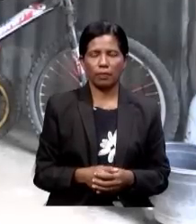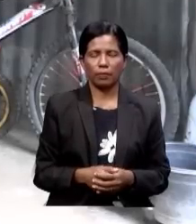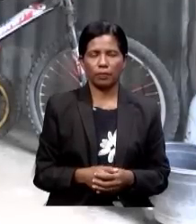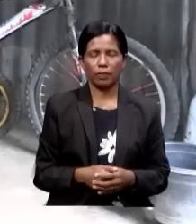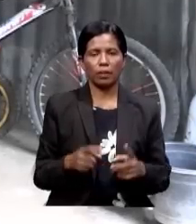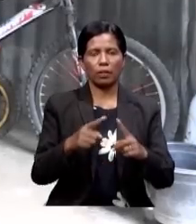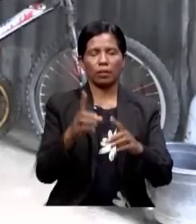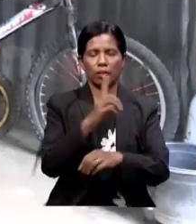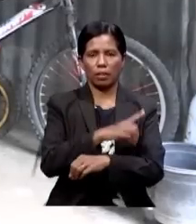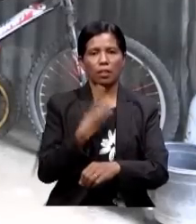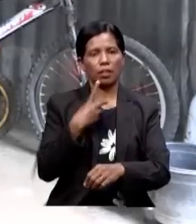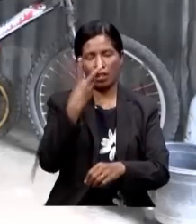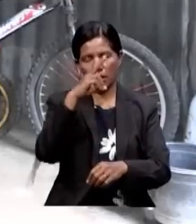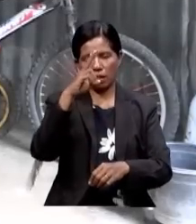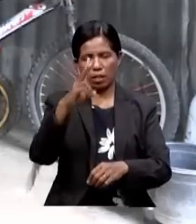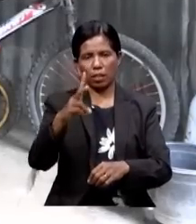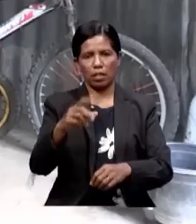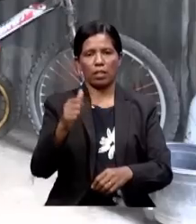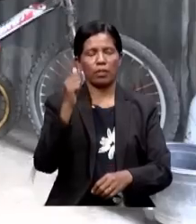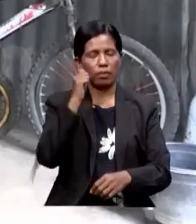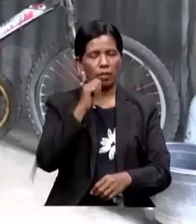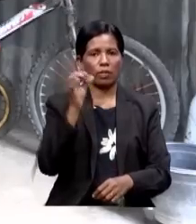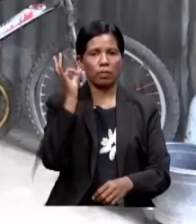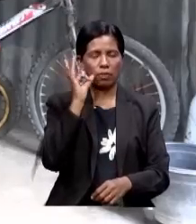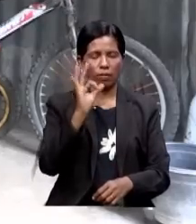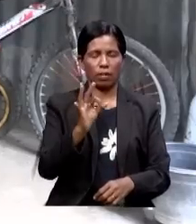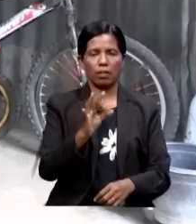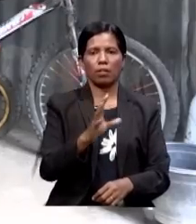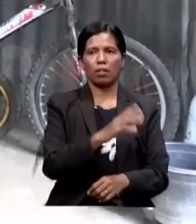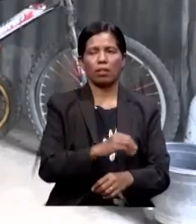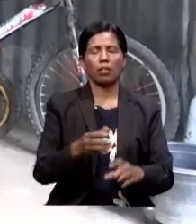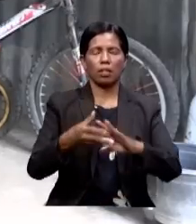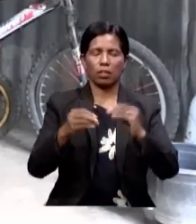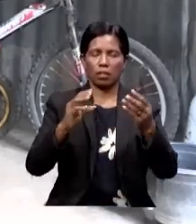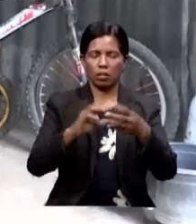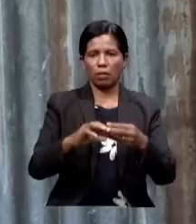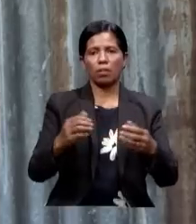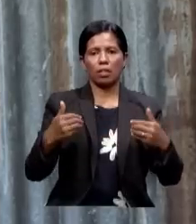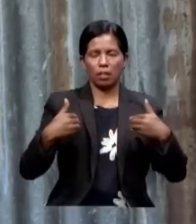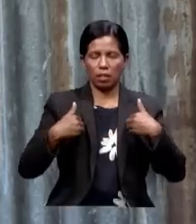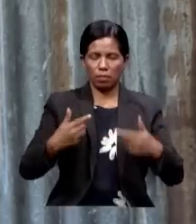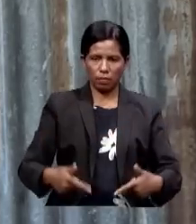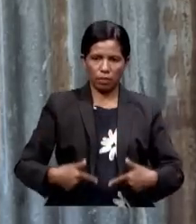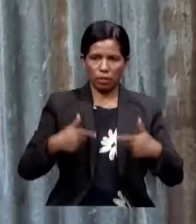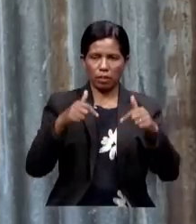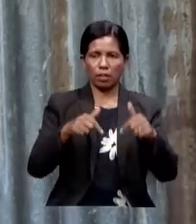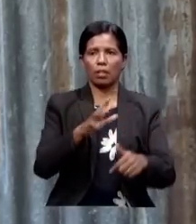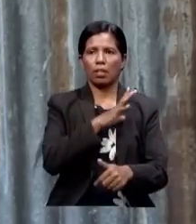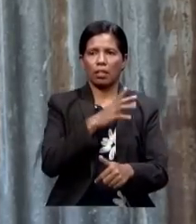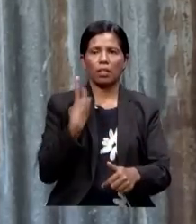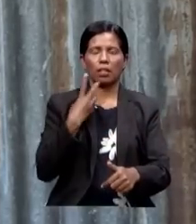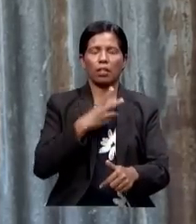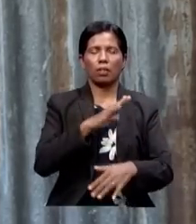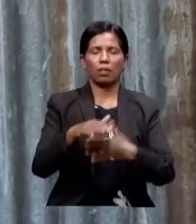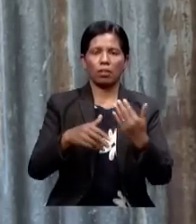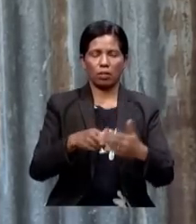Oing ita kompanya ona ina faluk uzusta ni historia be hafutar iha Moris idane. Heng katak ita serbe